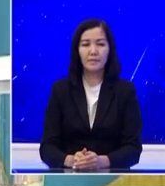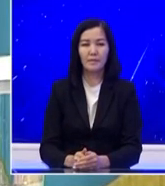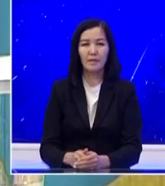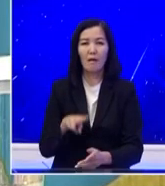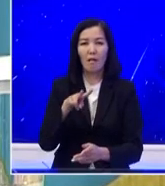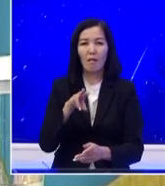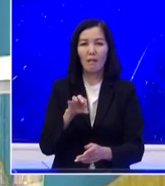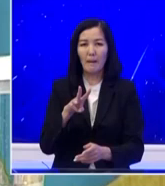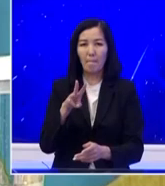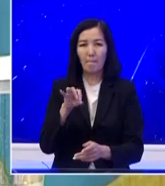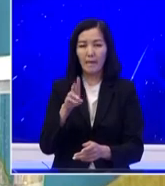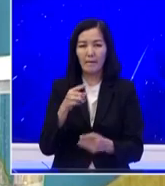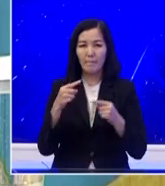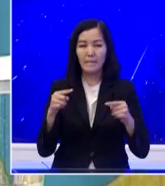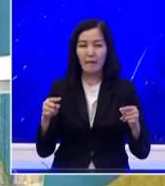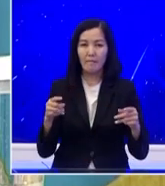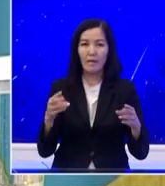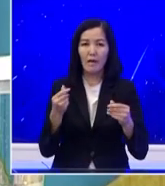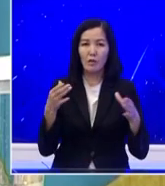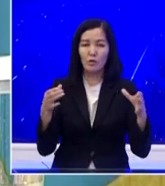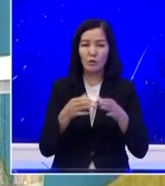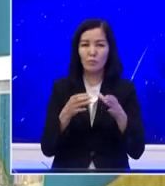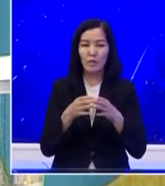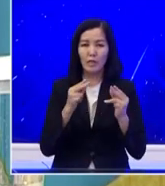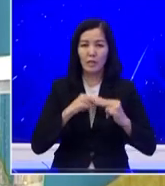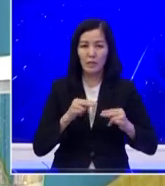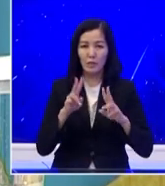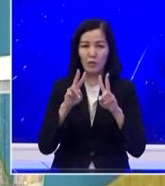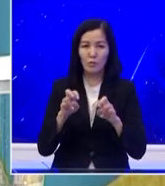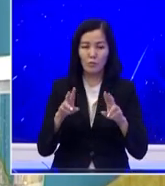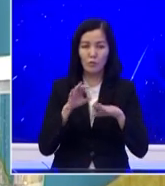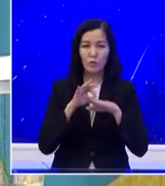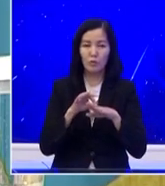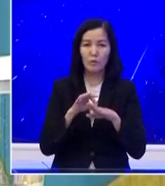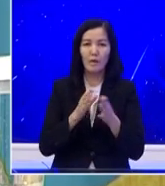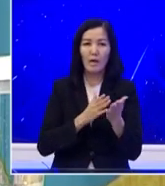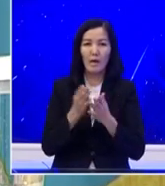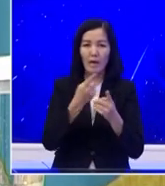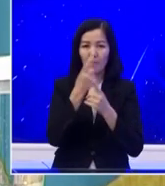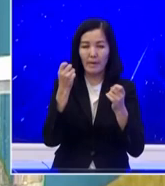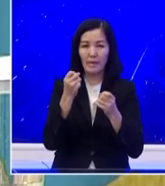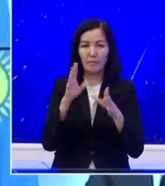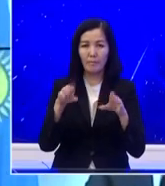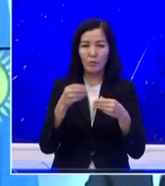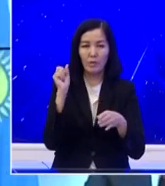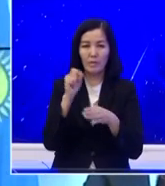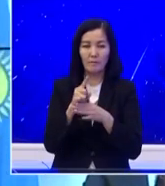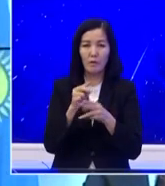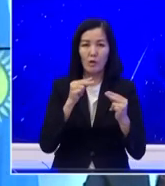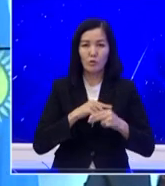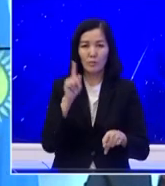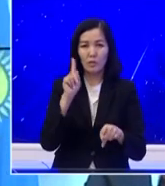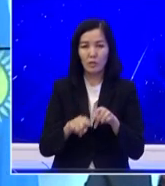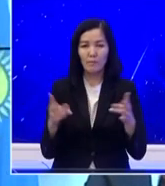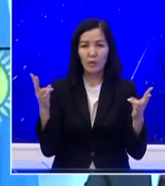Ломбардтар мен басқа да қаржы ұйымдарының жұмыстарына тексеру жүргізіп, аталған саладағы жағдай туралы ақпарат беруді тапсырдым. Бұл жұмысты жылдамдату